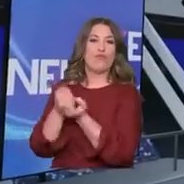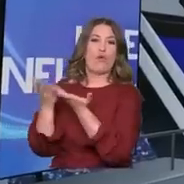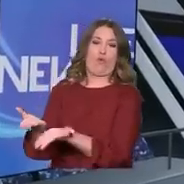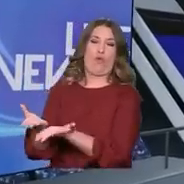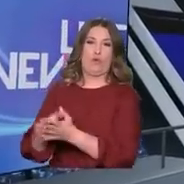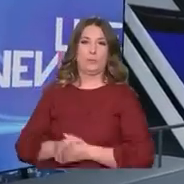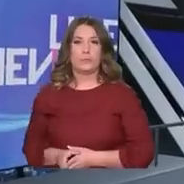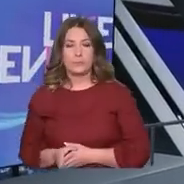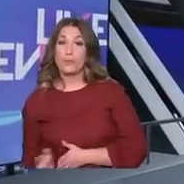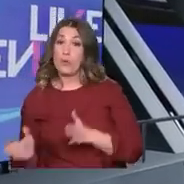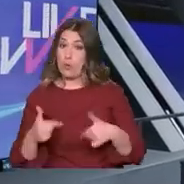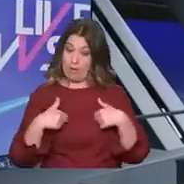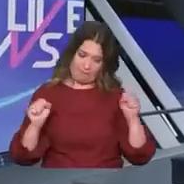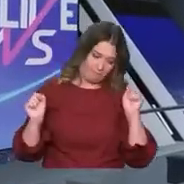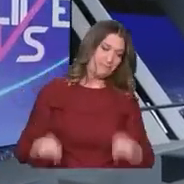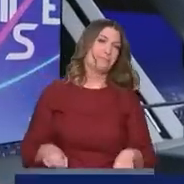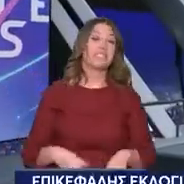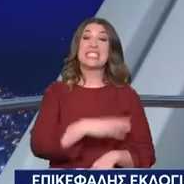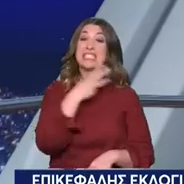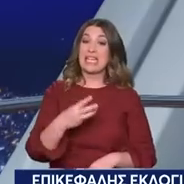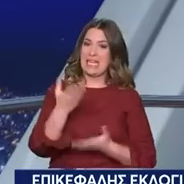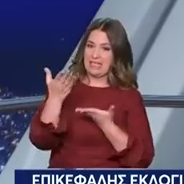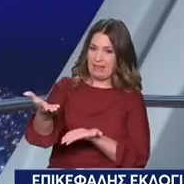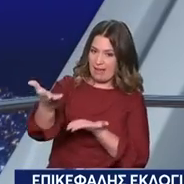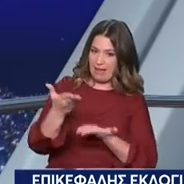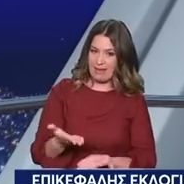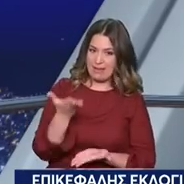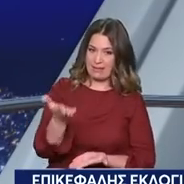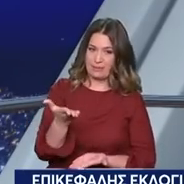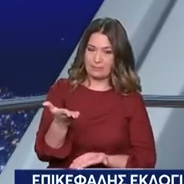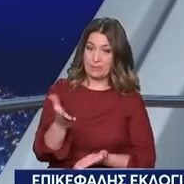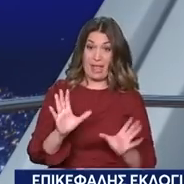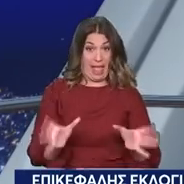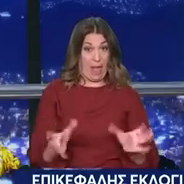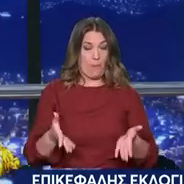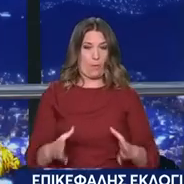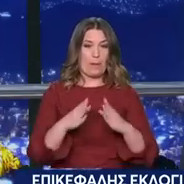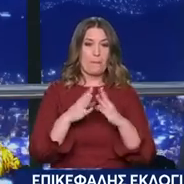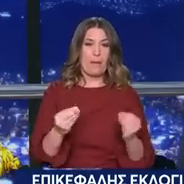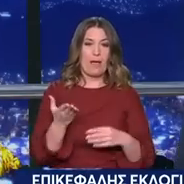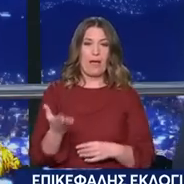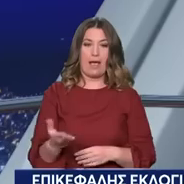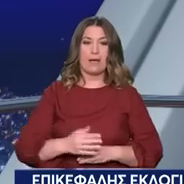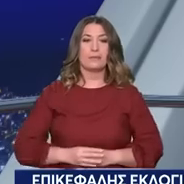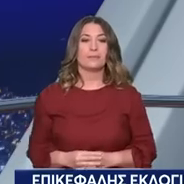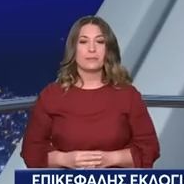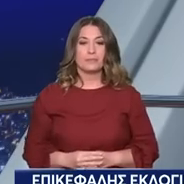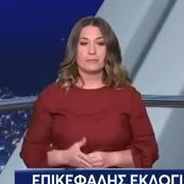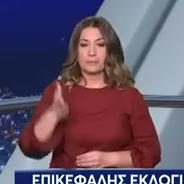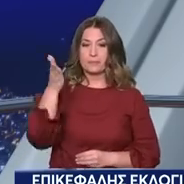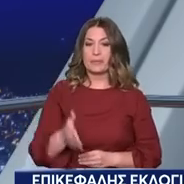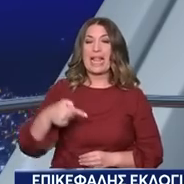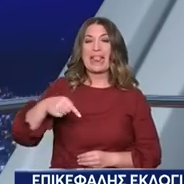Λοιπόν, σαν του ΣΥΡΙΖΑ και ένα καλησπέρισο για πρώτη φορά εδώ, στο στούδιο της εκπομπής και στο ΜΕΓΑ, τον κύριο Διονύση Τεμπονέρα,